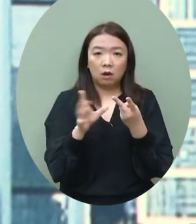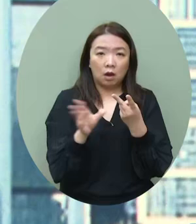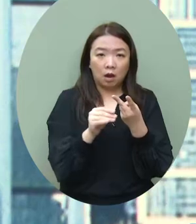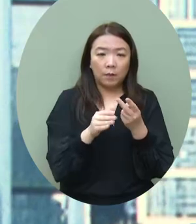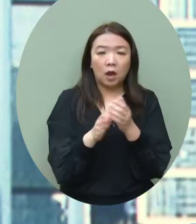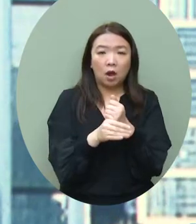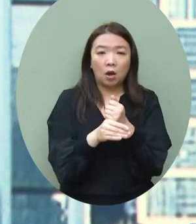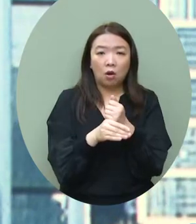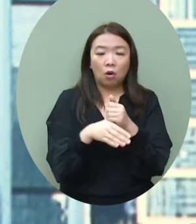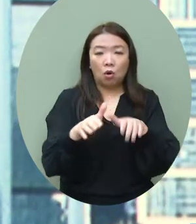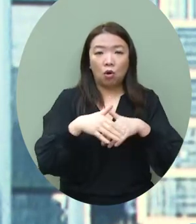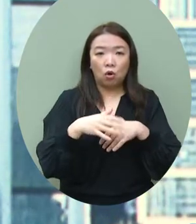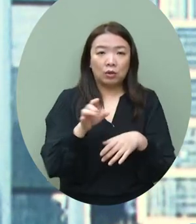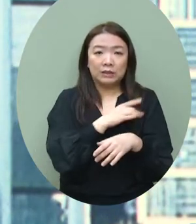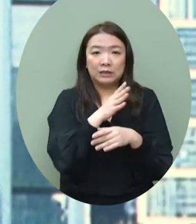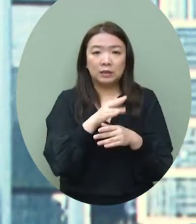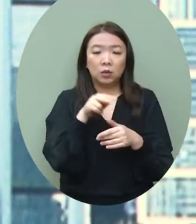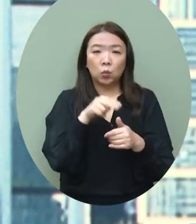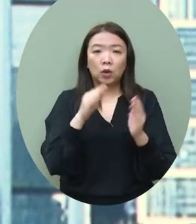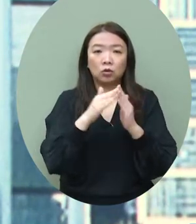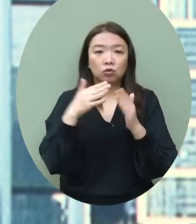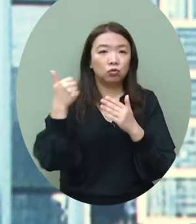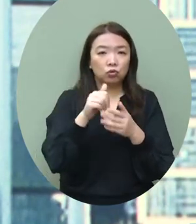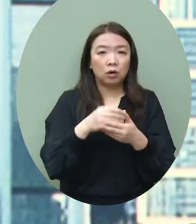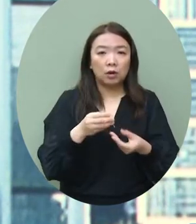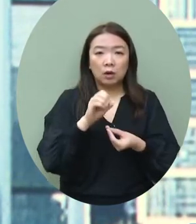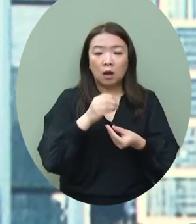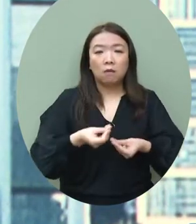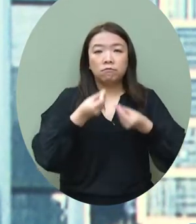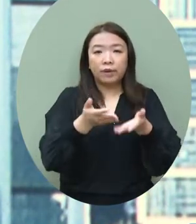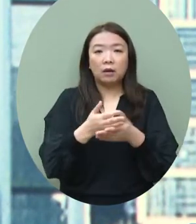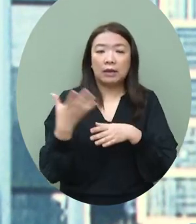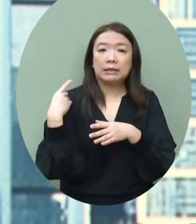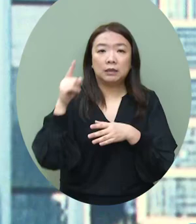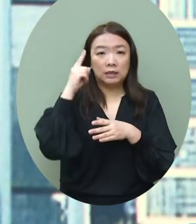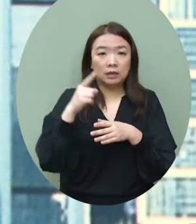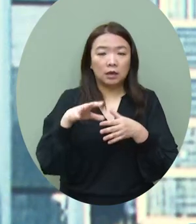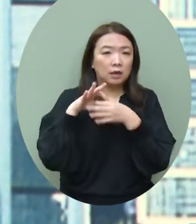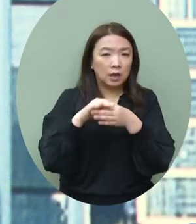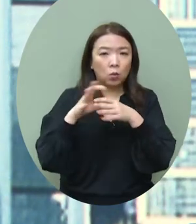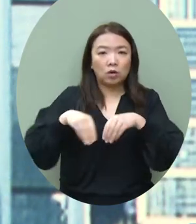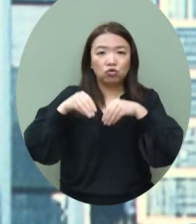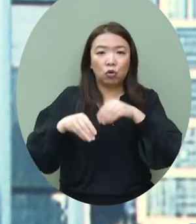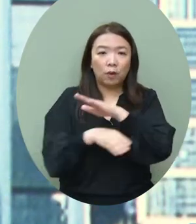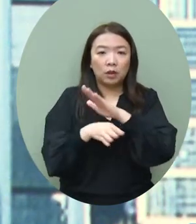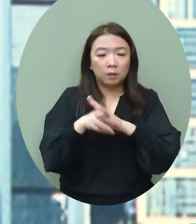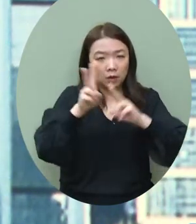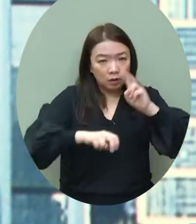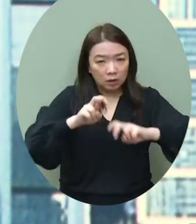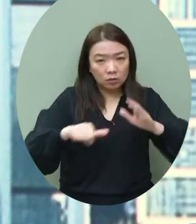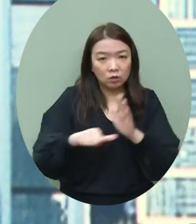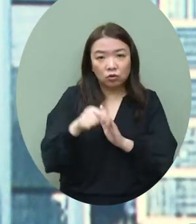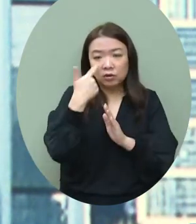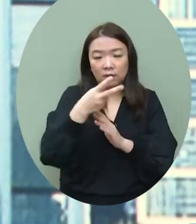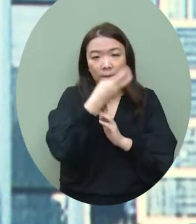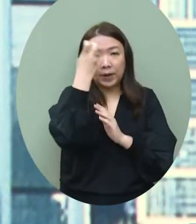自然護理署署長咧，要同大家交代喺過去一日就住寵物店嘅調查咧，有啲咩最新嘅發現，等到市民咧